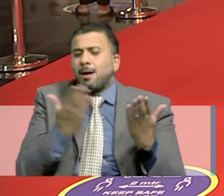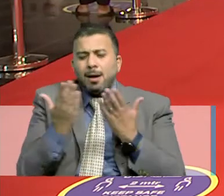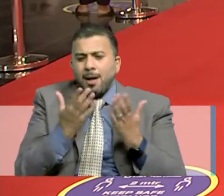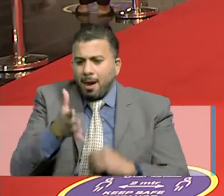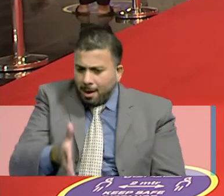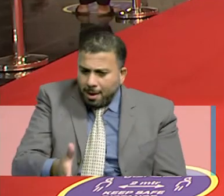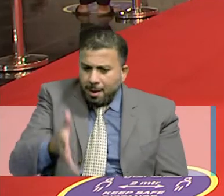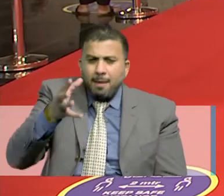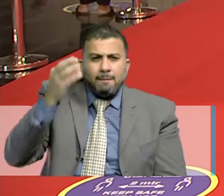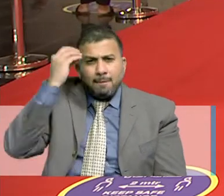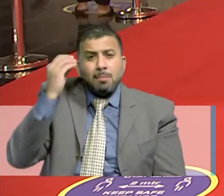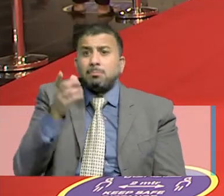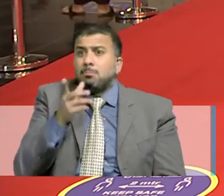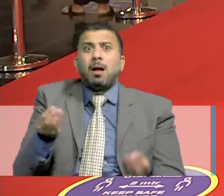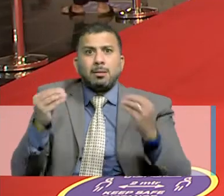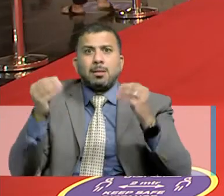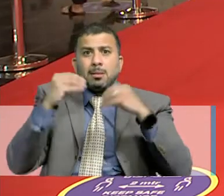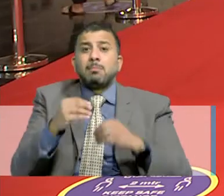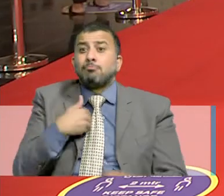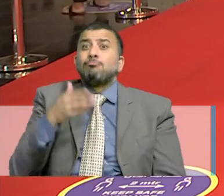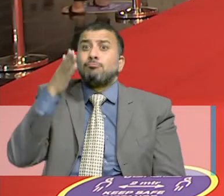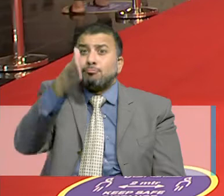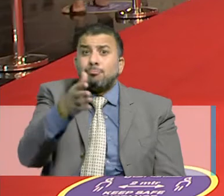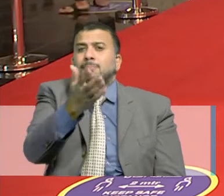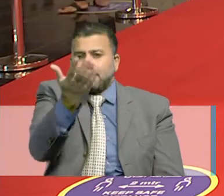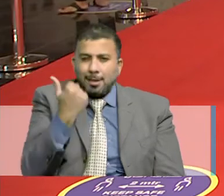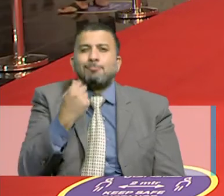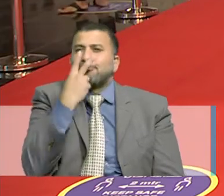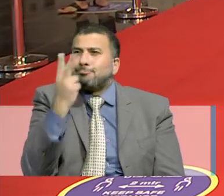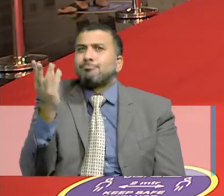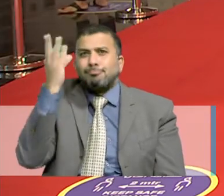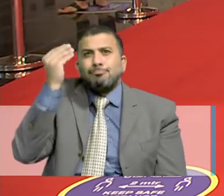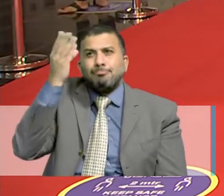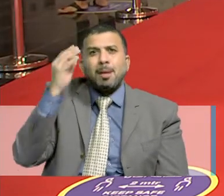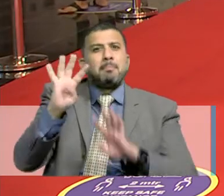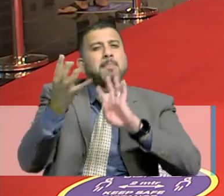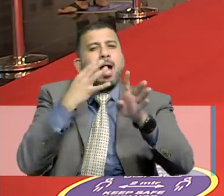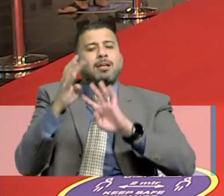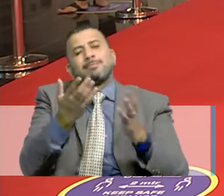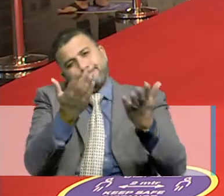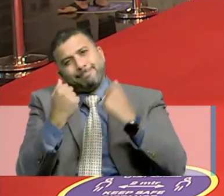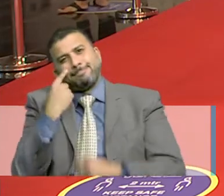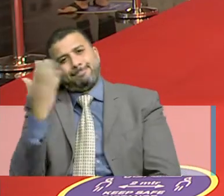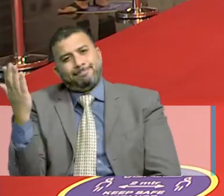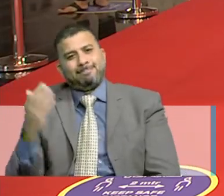النشأ ويذهب لأكثر من هذا. في هذه الزيارة سنتعرف على أبرز ما يتضمنه المهرجان.